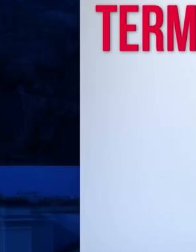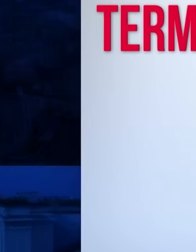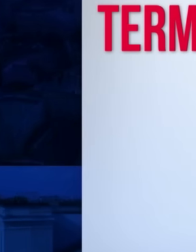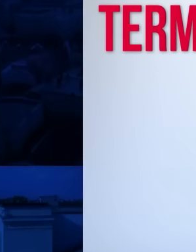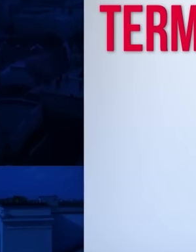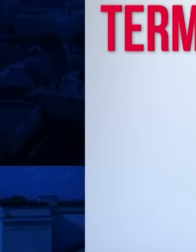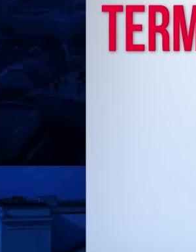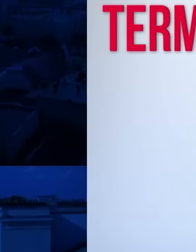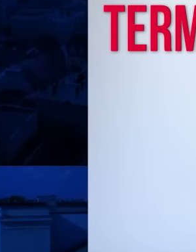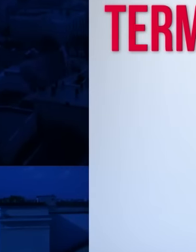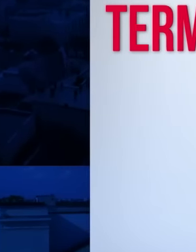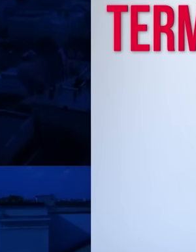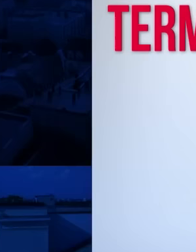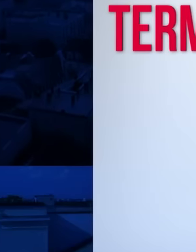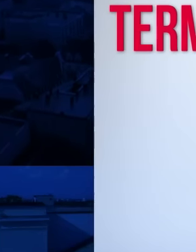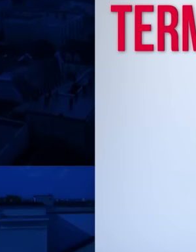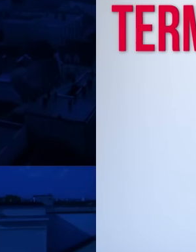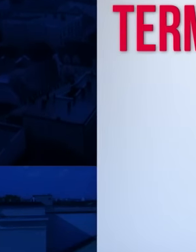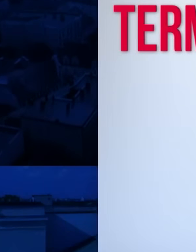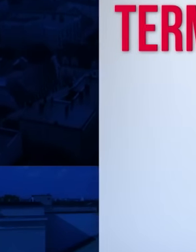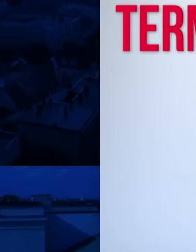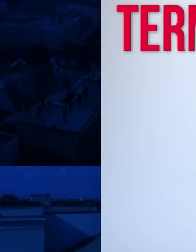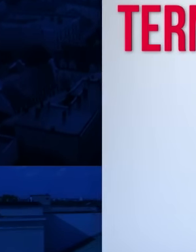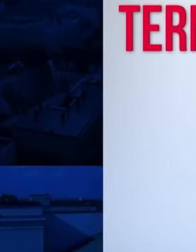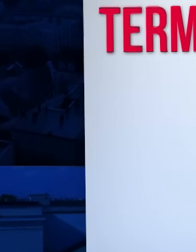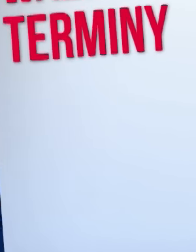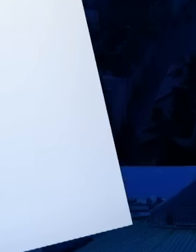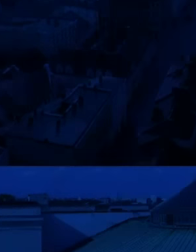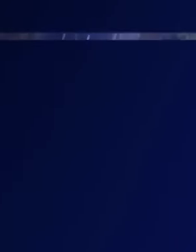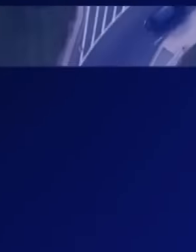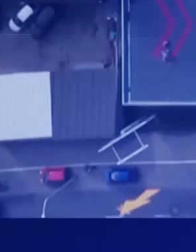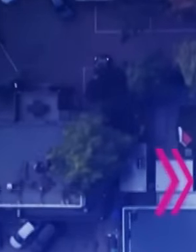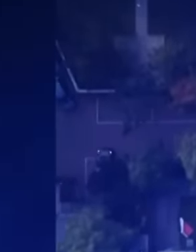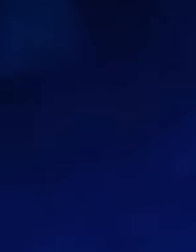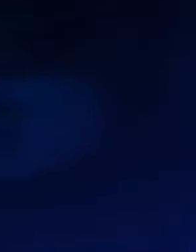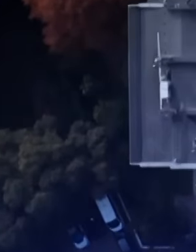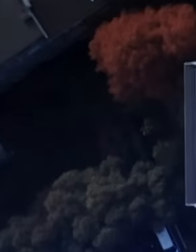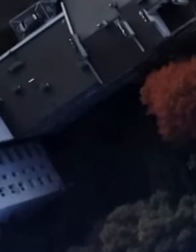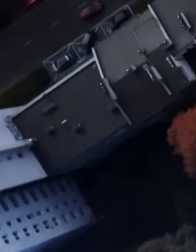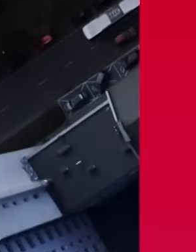świadczenie 800 plus by zachować płynność wypłat również tylko do dziś można rozliczyć PIT